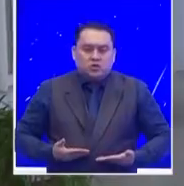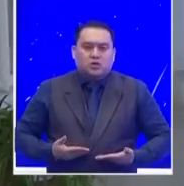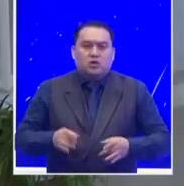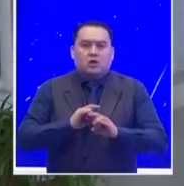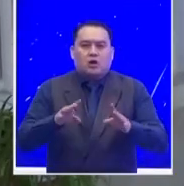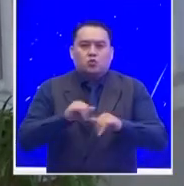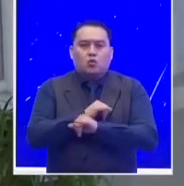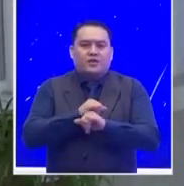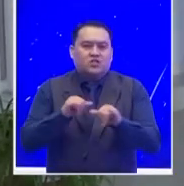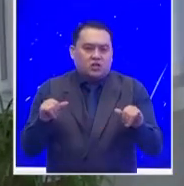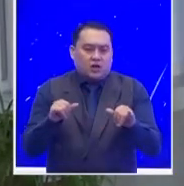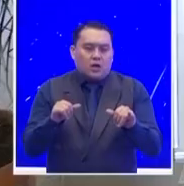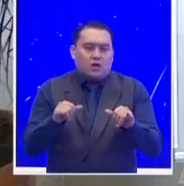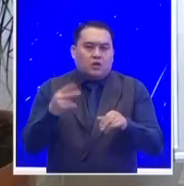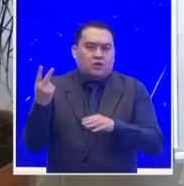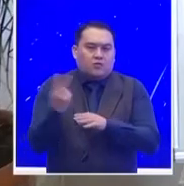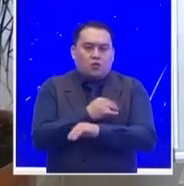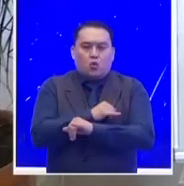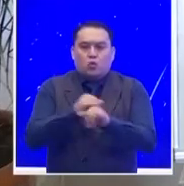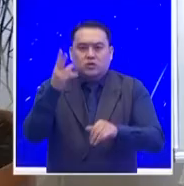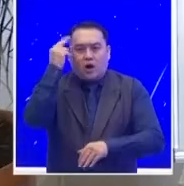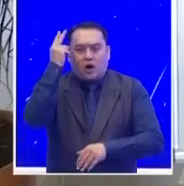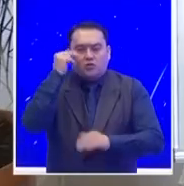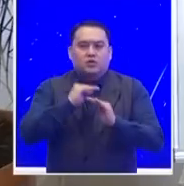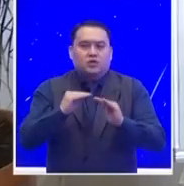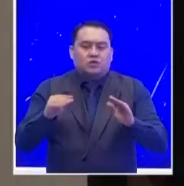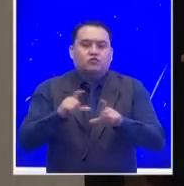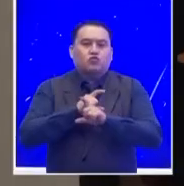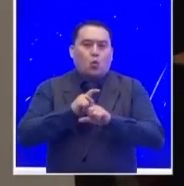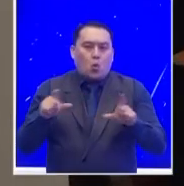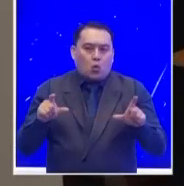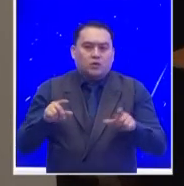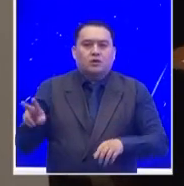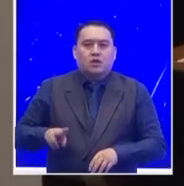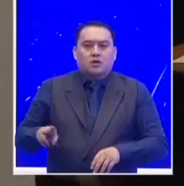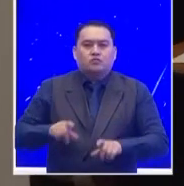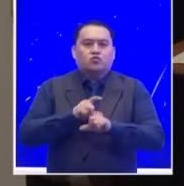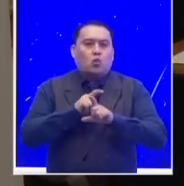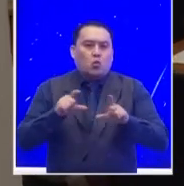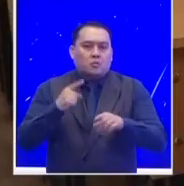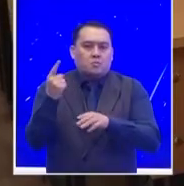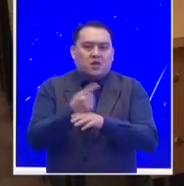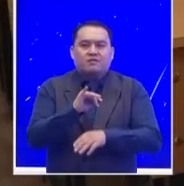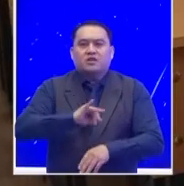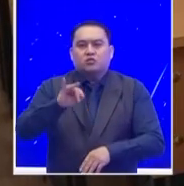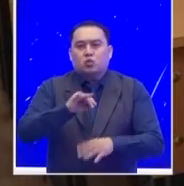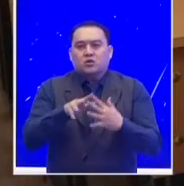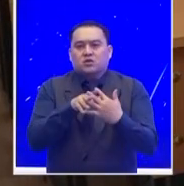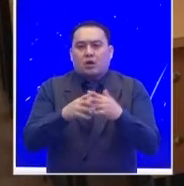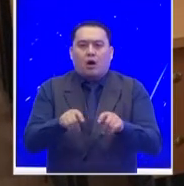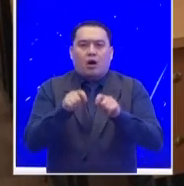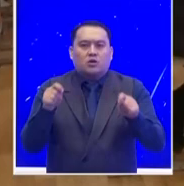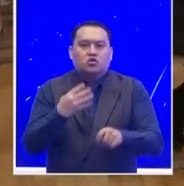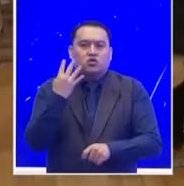высокий демографический рост. Почти вдвое выросло количество учеников в школах. По словам директора учреждения, впервые в истории села